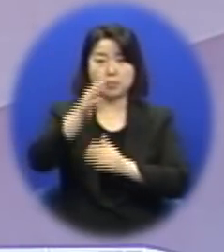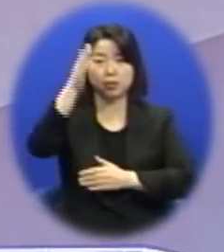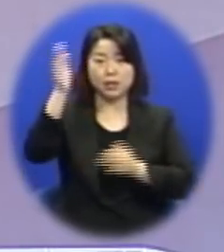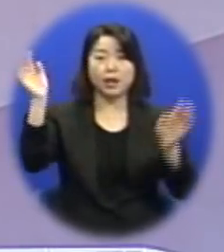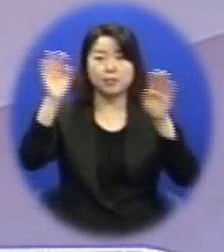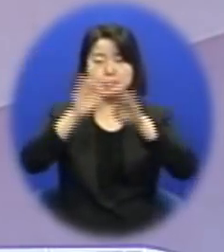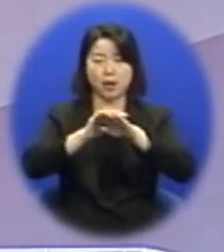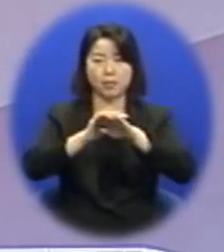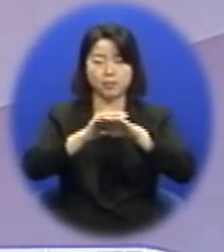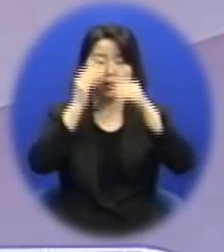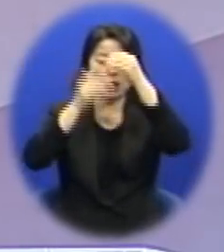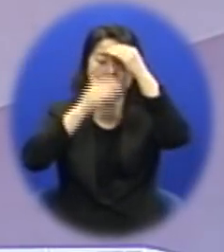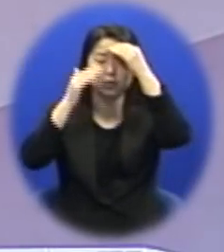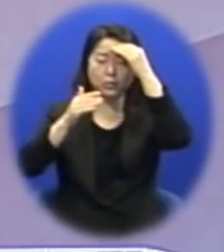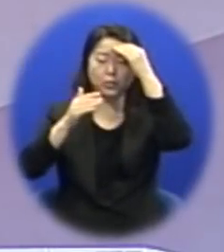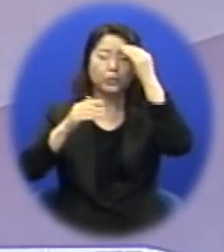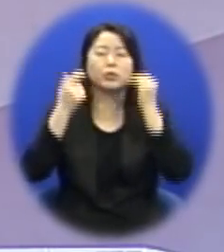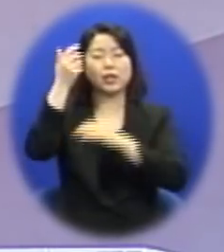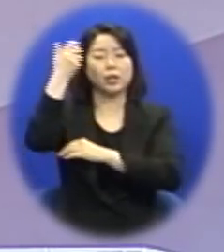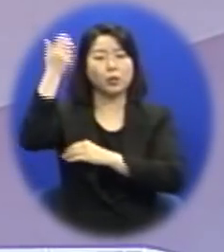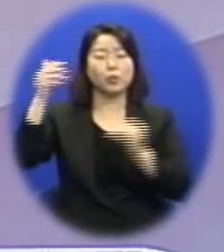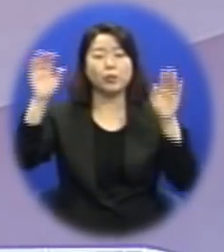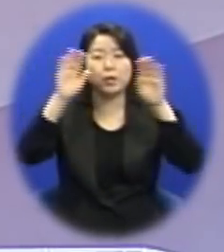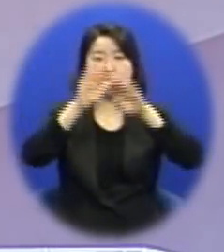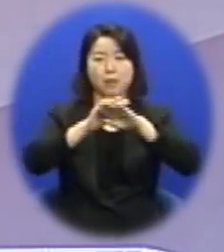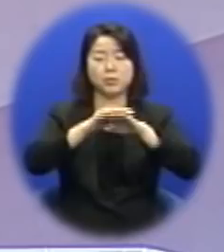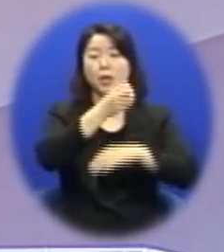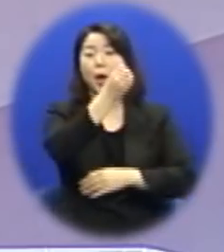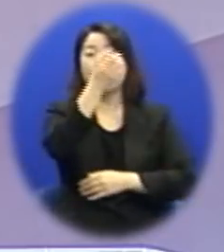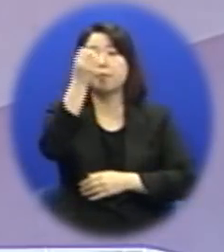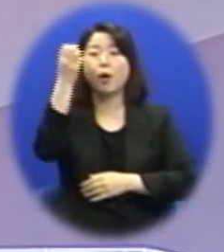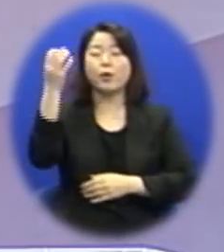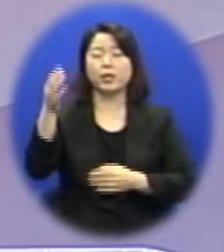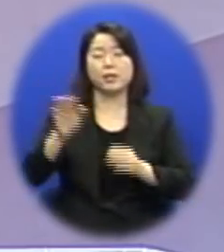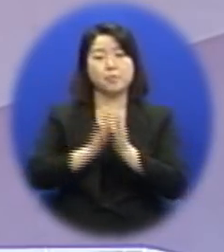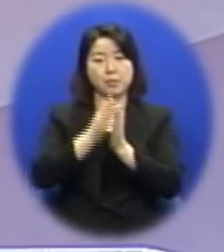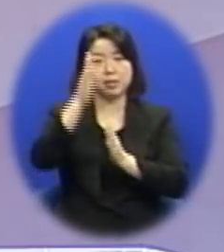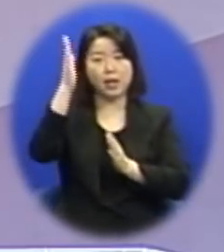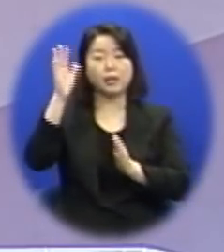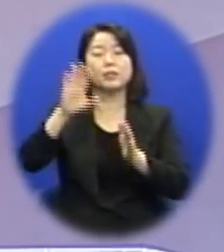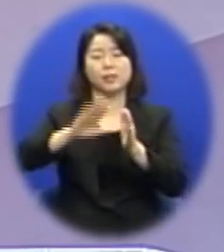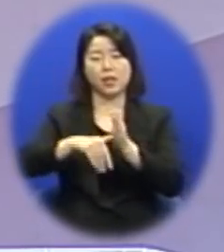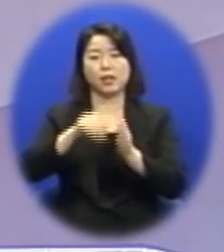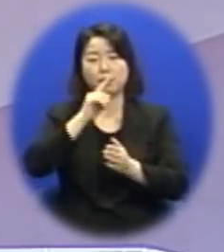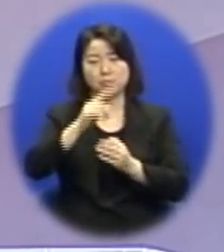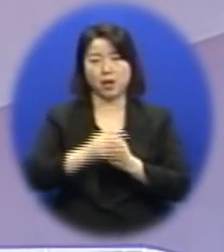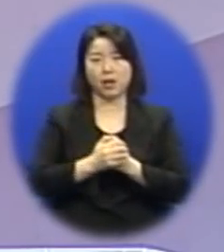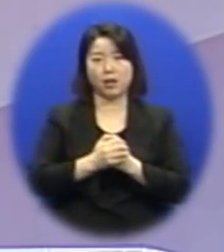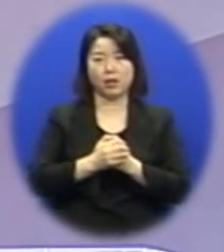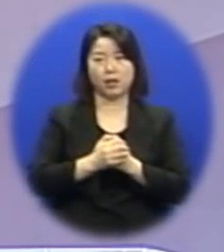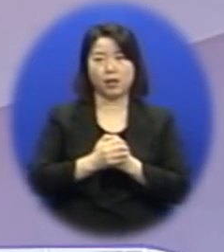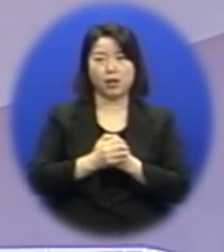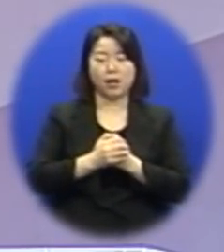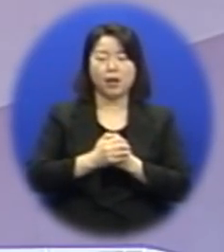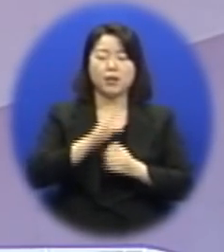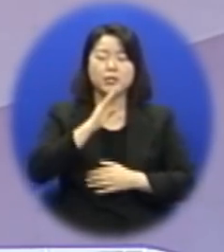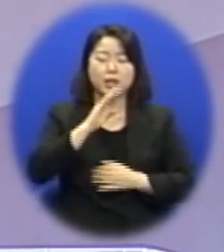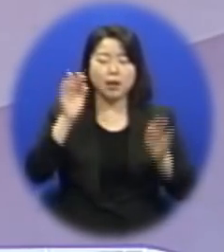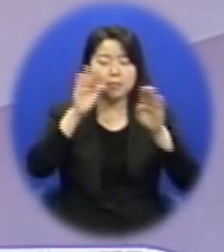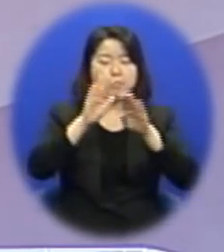삶은 별이 빛나는 밤이라는 밤은 참 신비해요 낮에 더 멀리 볼 것